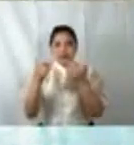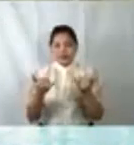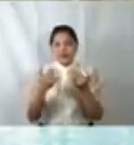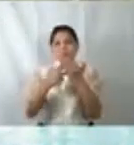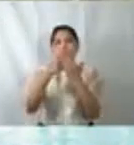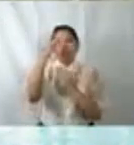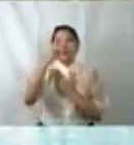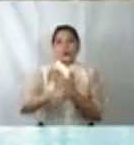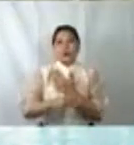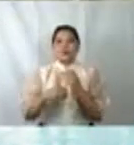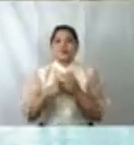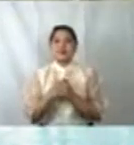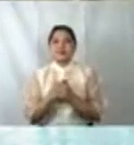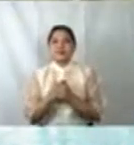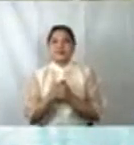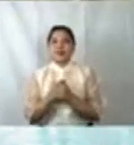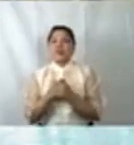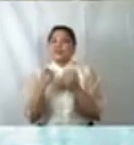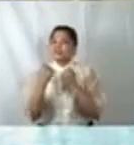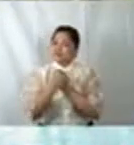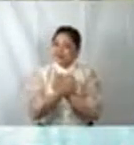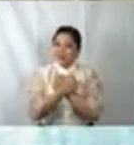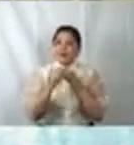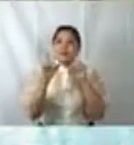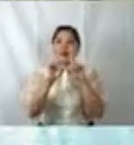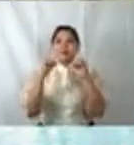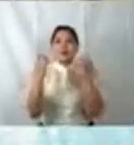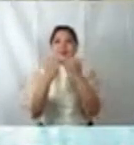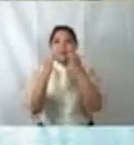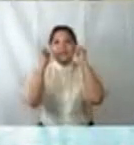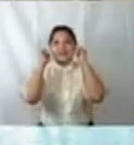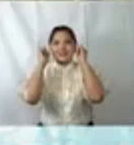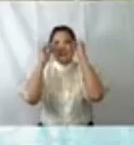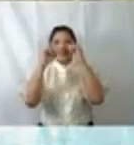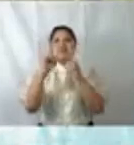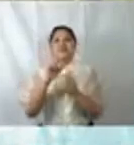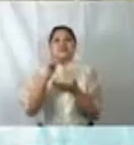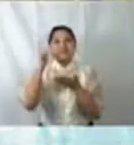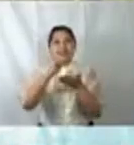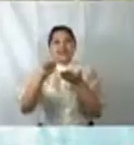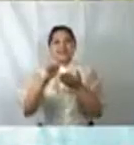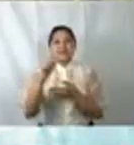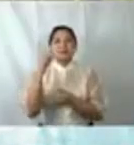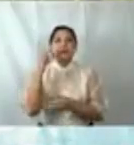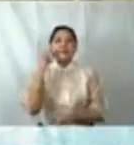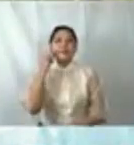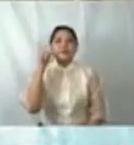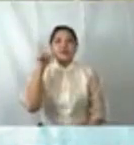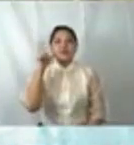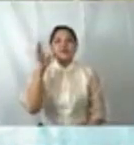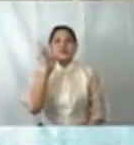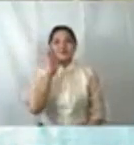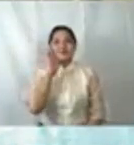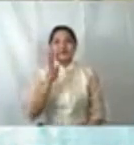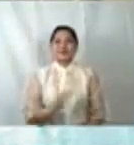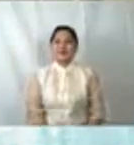ito, ang atin pong pinakamamahal na Deputy Secretary, Dr. Leonor Magtolis Briones.